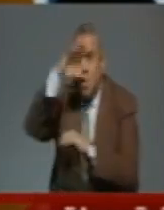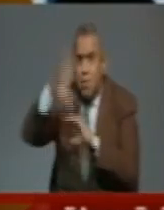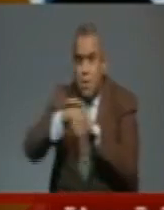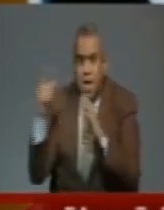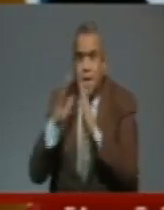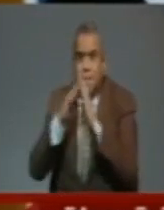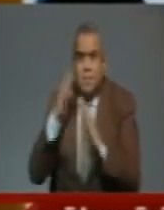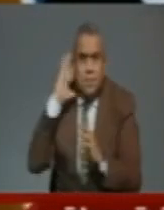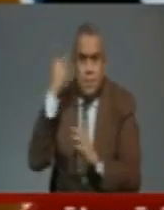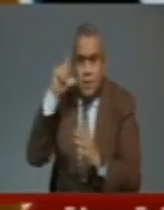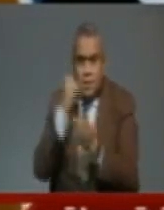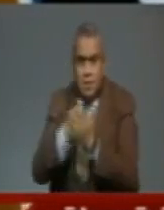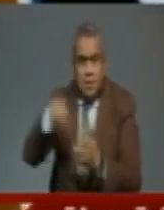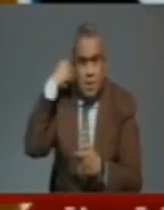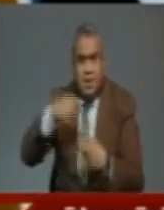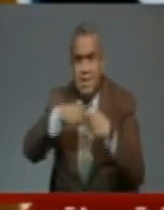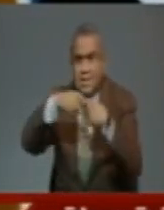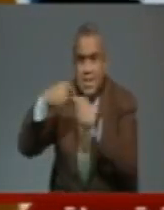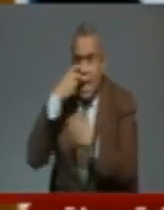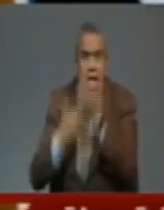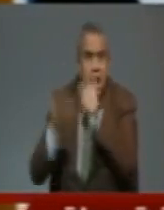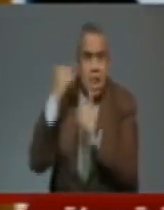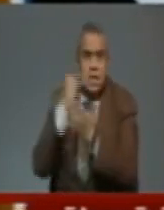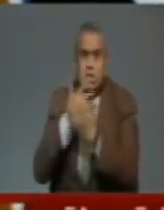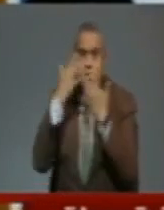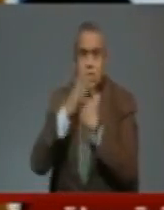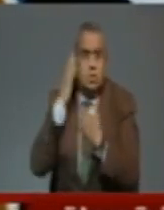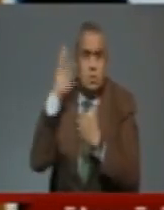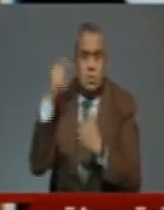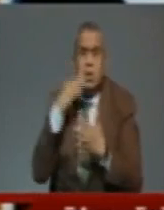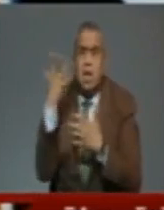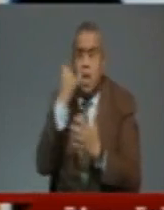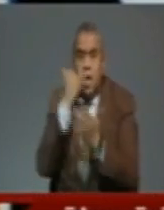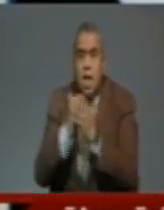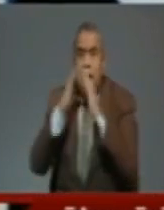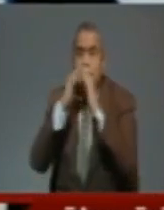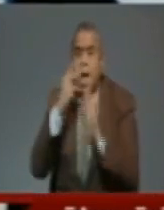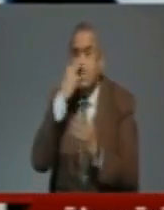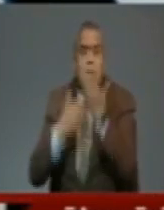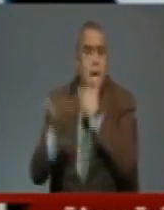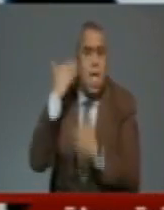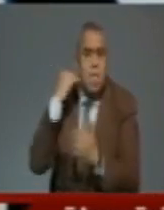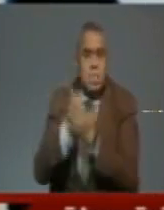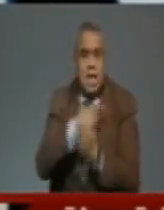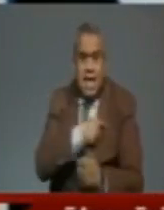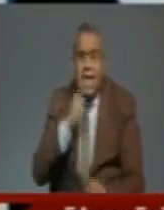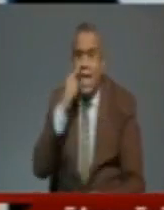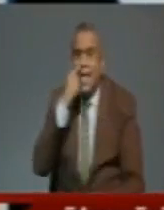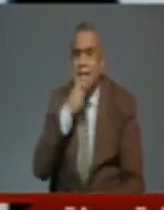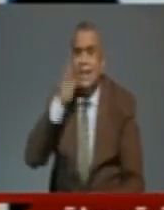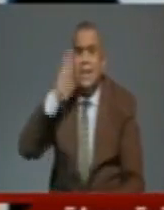السادة وزراء النقل السابقين موجودين. هذه الشركة أقدم شركة طرق وكباري في مصر، كانت ماتت وكانت